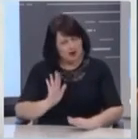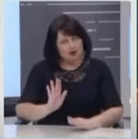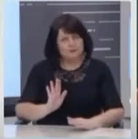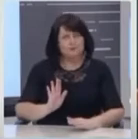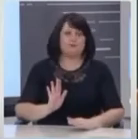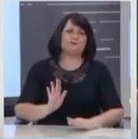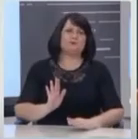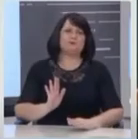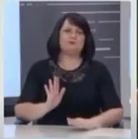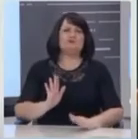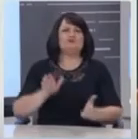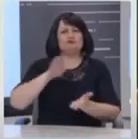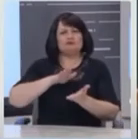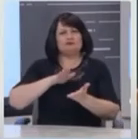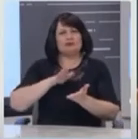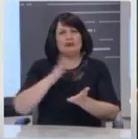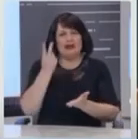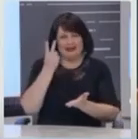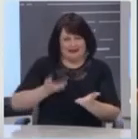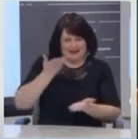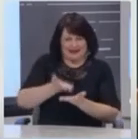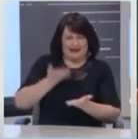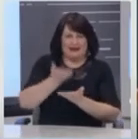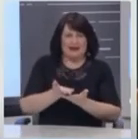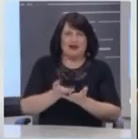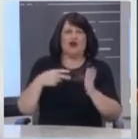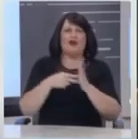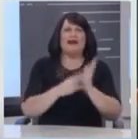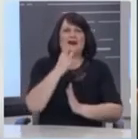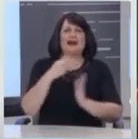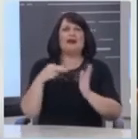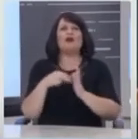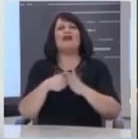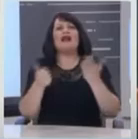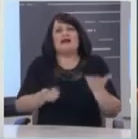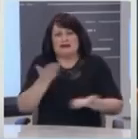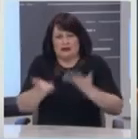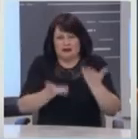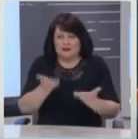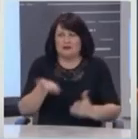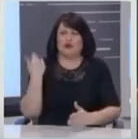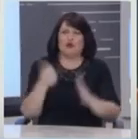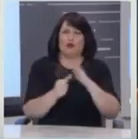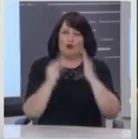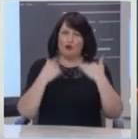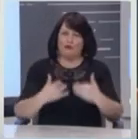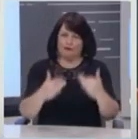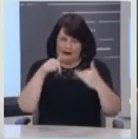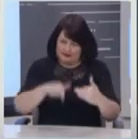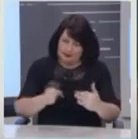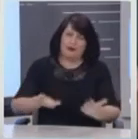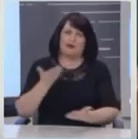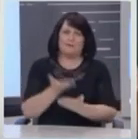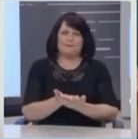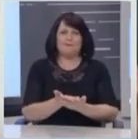έχουμε καταθέσει δύο αιτήσεις, μία στις αρχές του 2013 και μία στους 2016, μία προς τον προηγούμενο πρόεδρο της Βουλής και μία